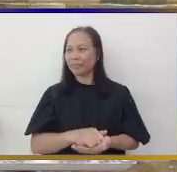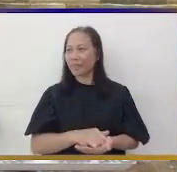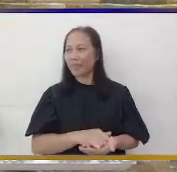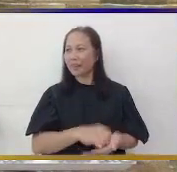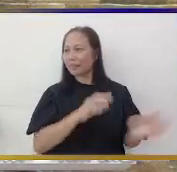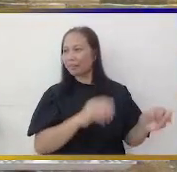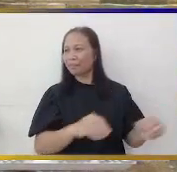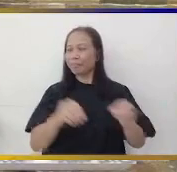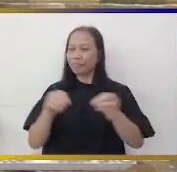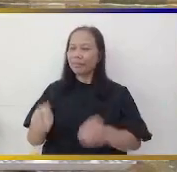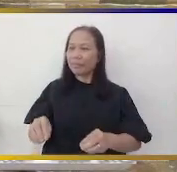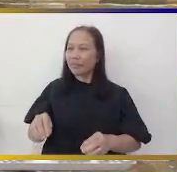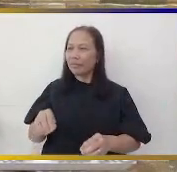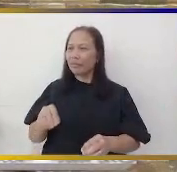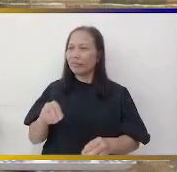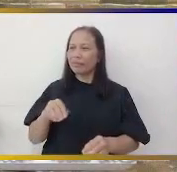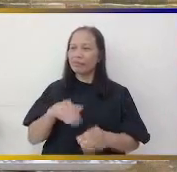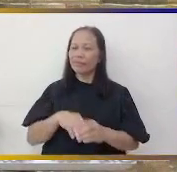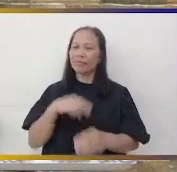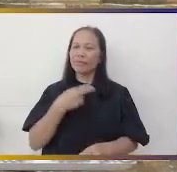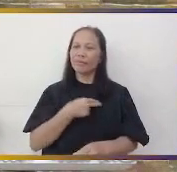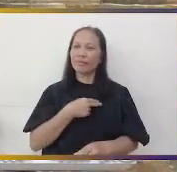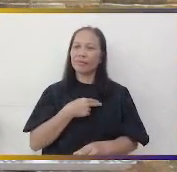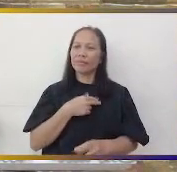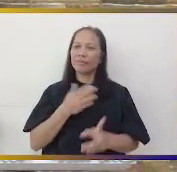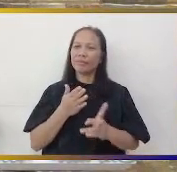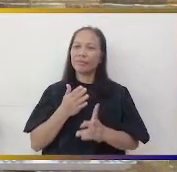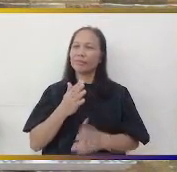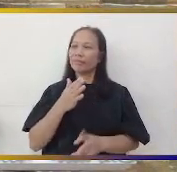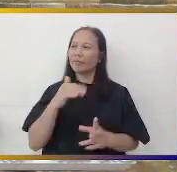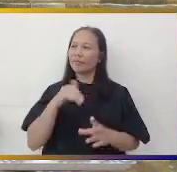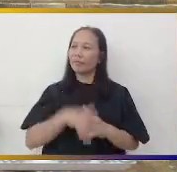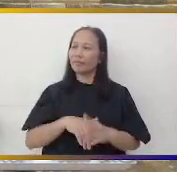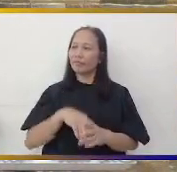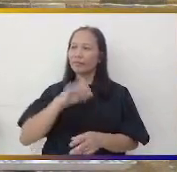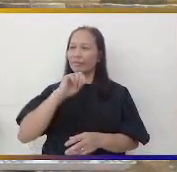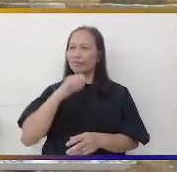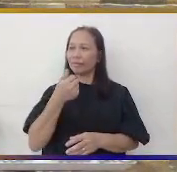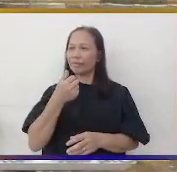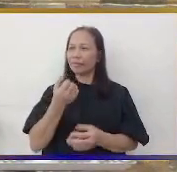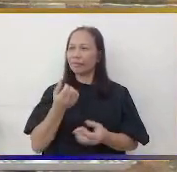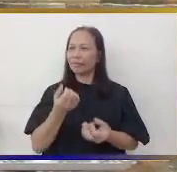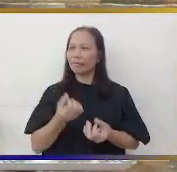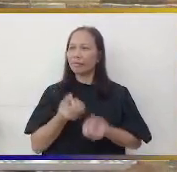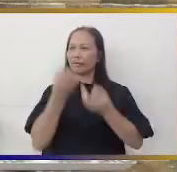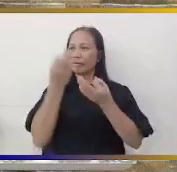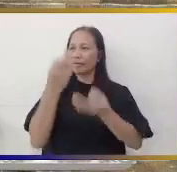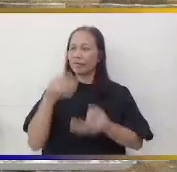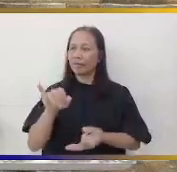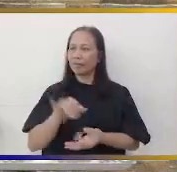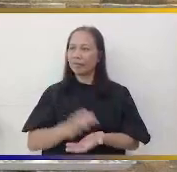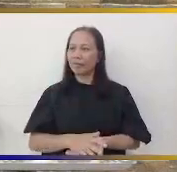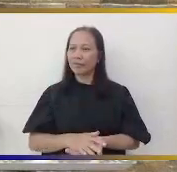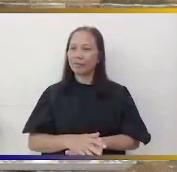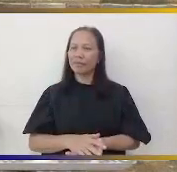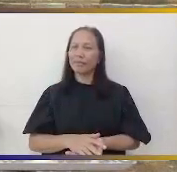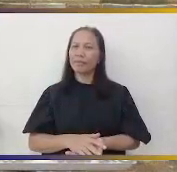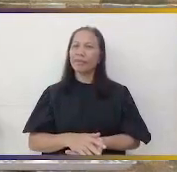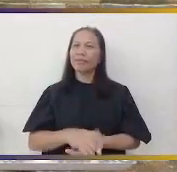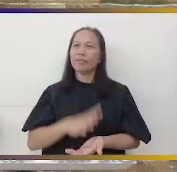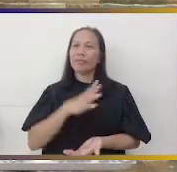iba eh yon kasi mismo ang plano ng Diyos para sa pera